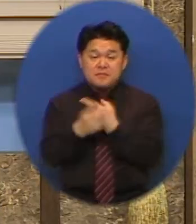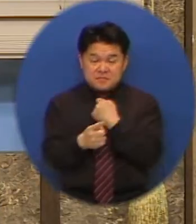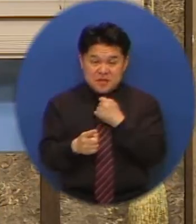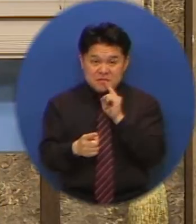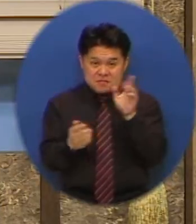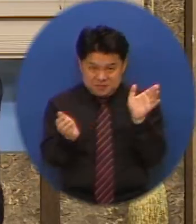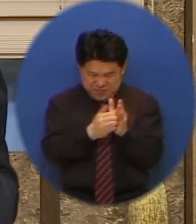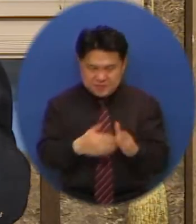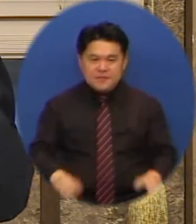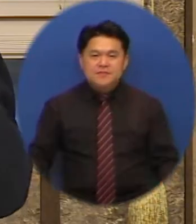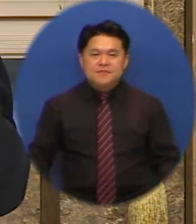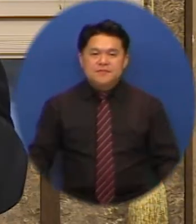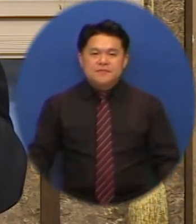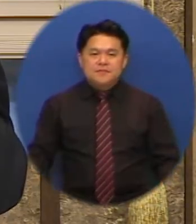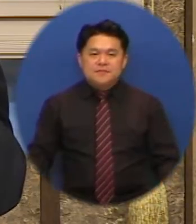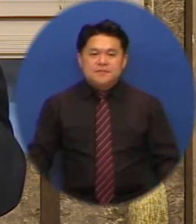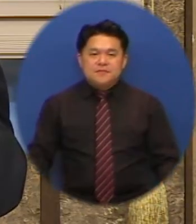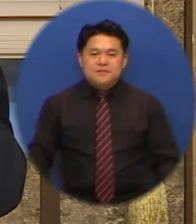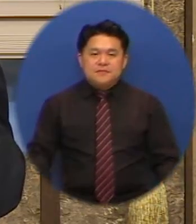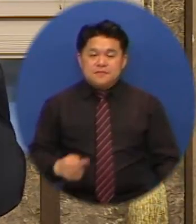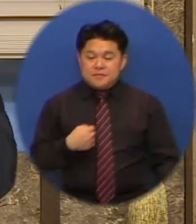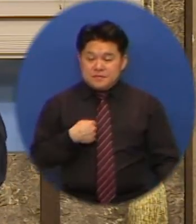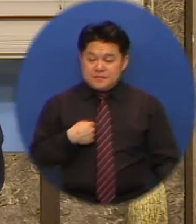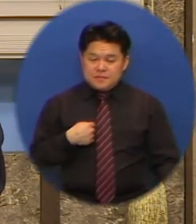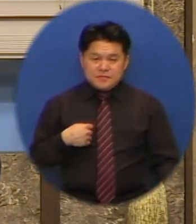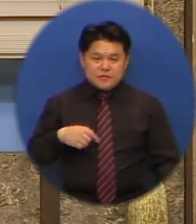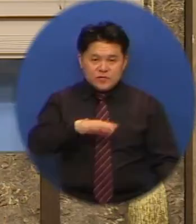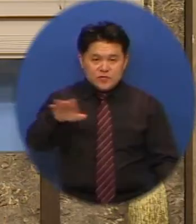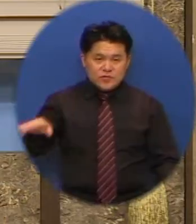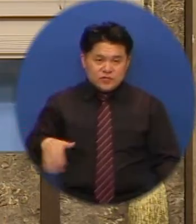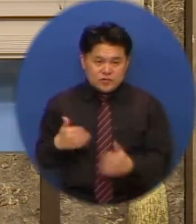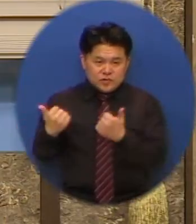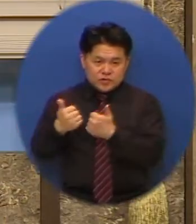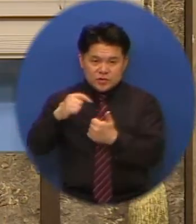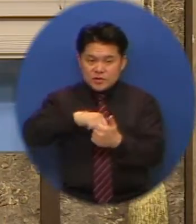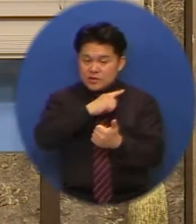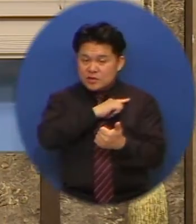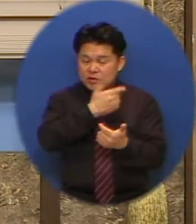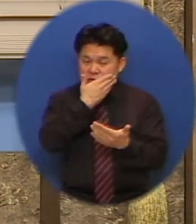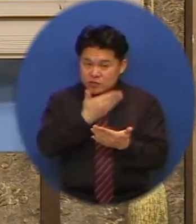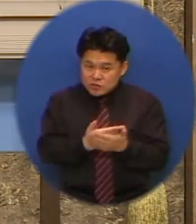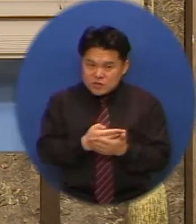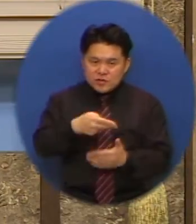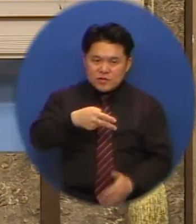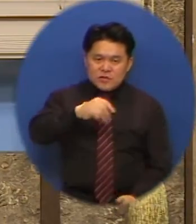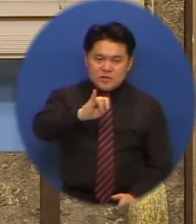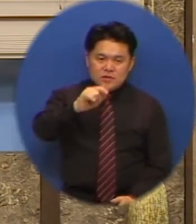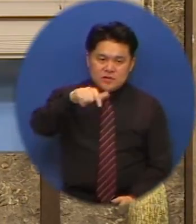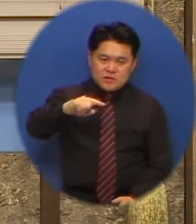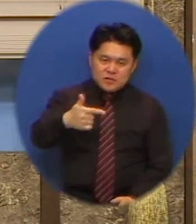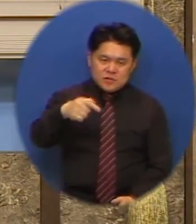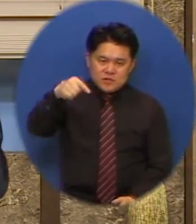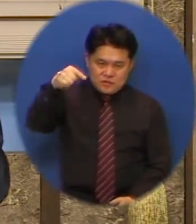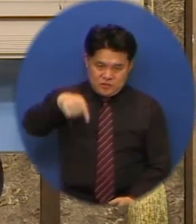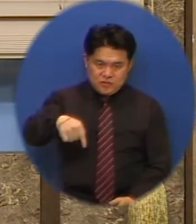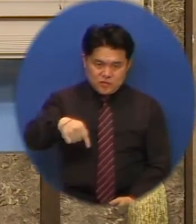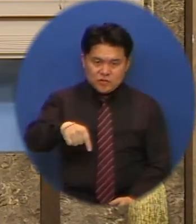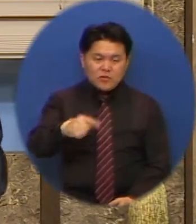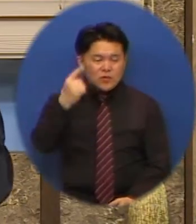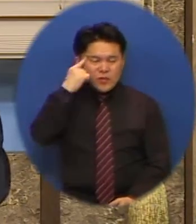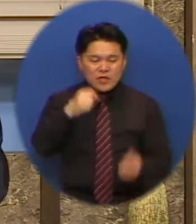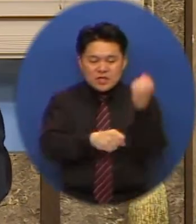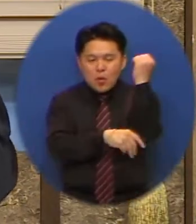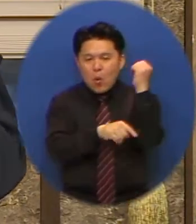말씀을 드렸고 저는 사회복지협의회에서 제일 중요한 거는 시군구 사회복지협의회라고 합니다. 네. 바닥이고 네. 그다음 중요한